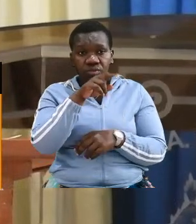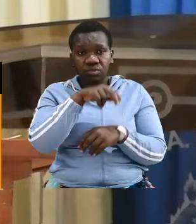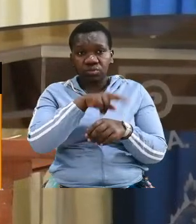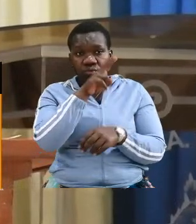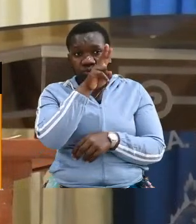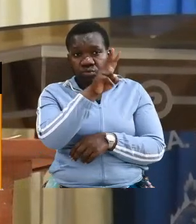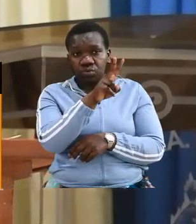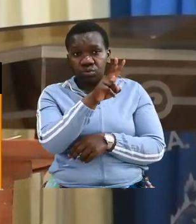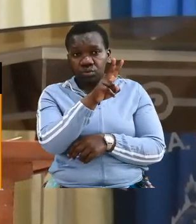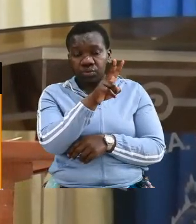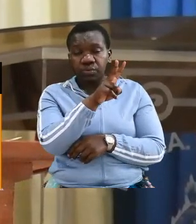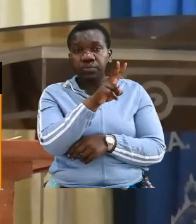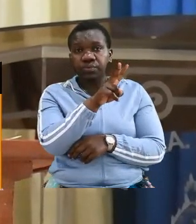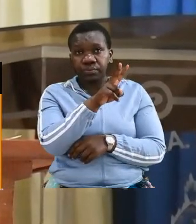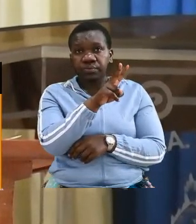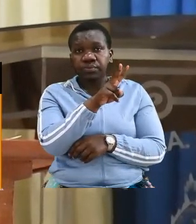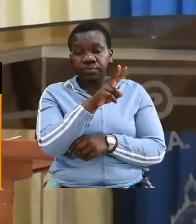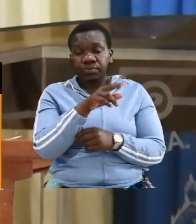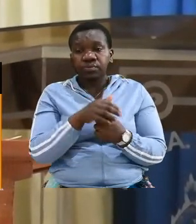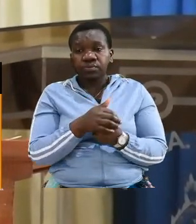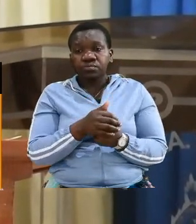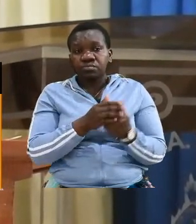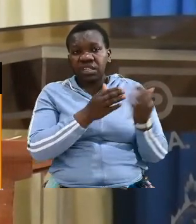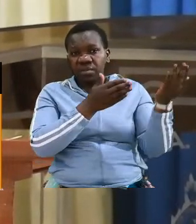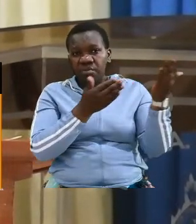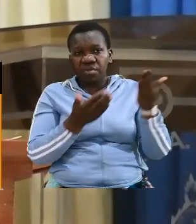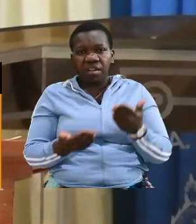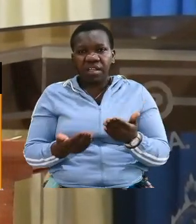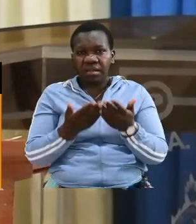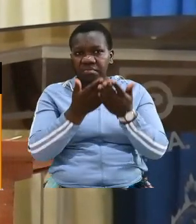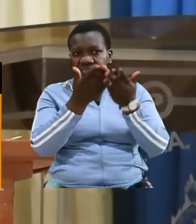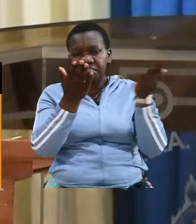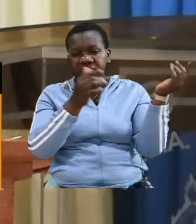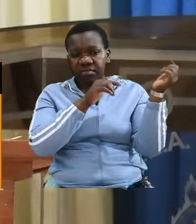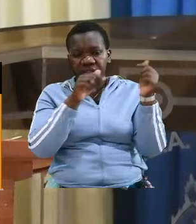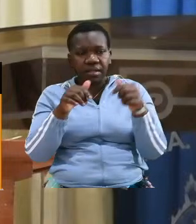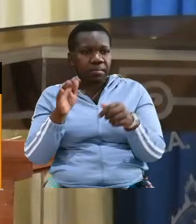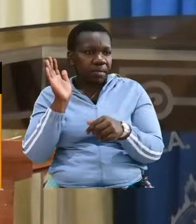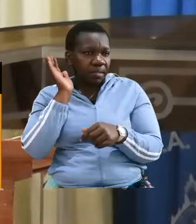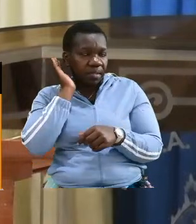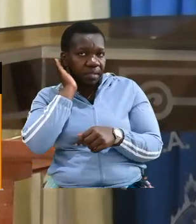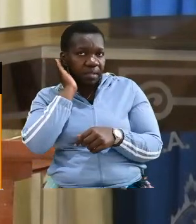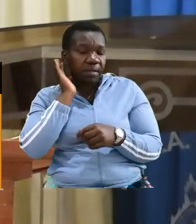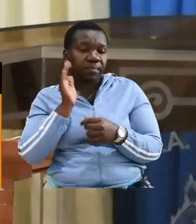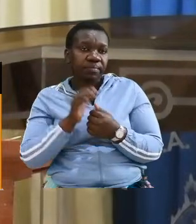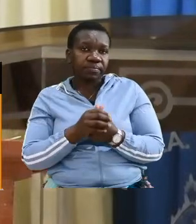kuhudhuria, tukaombe pamoja, tukasifu pamoja, na hakika tutauona mkono wa Bwana.